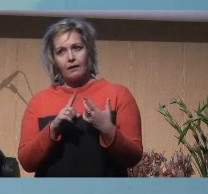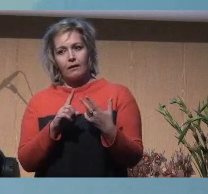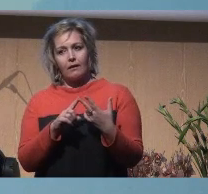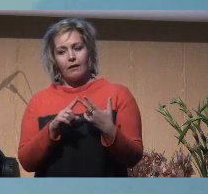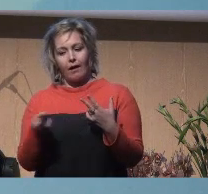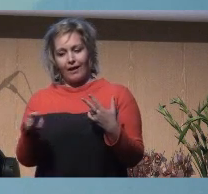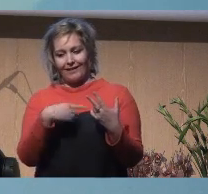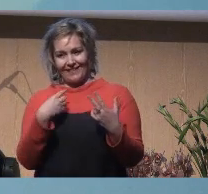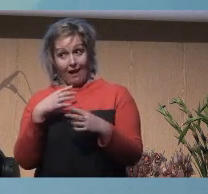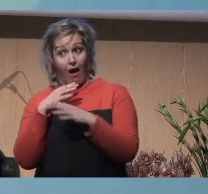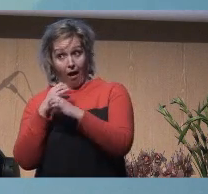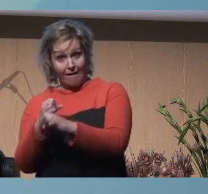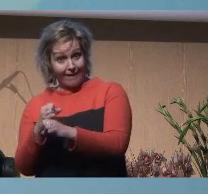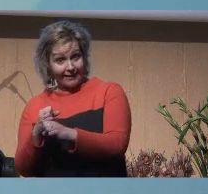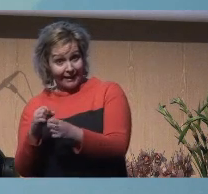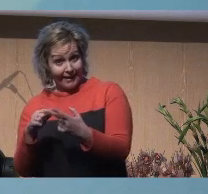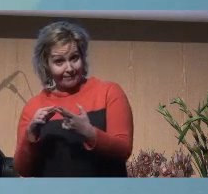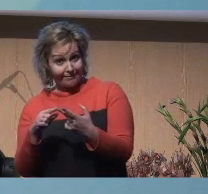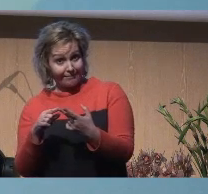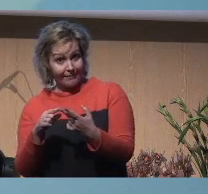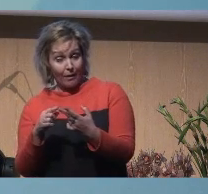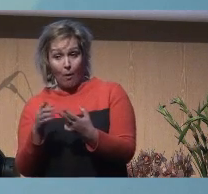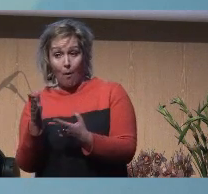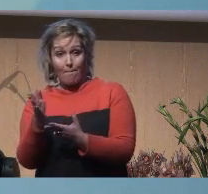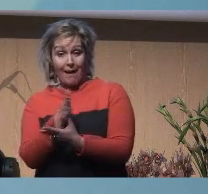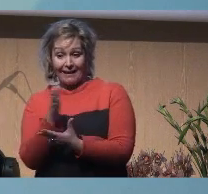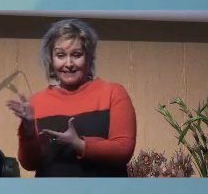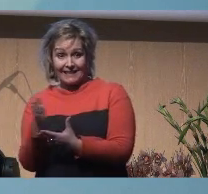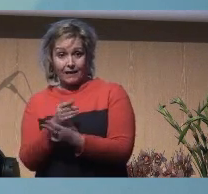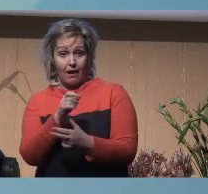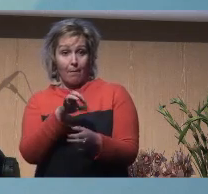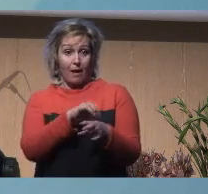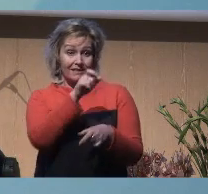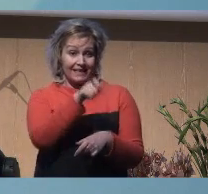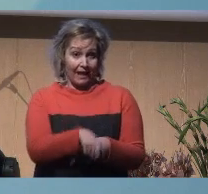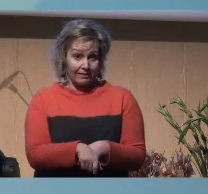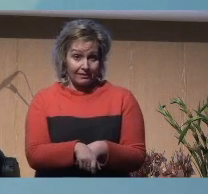at vi alle er avhengige på begge sider av